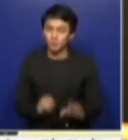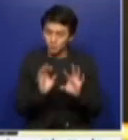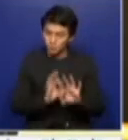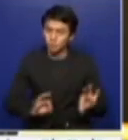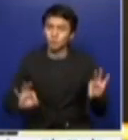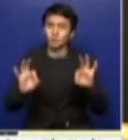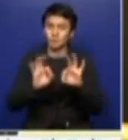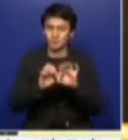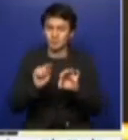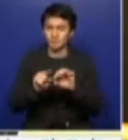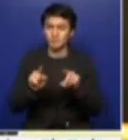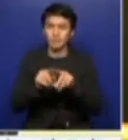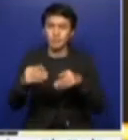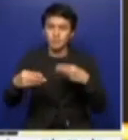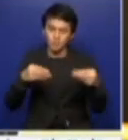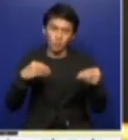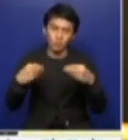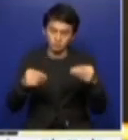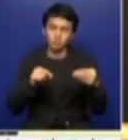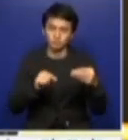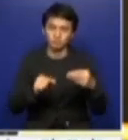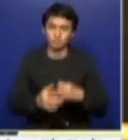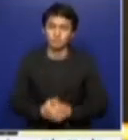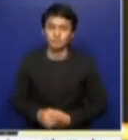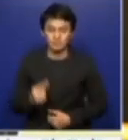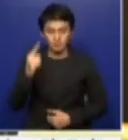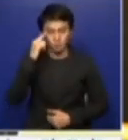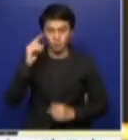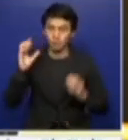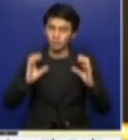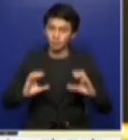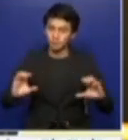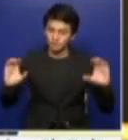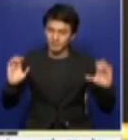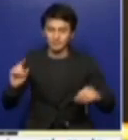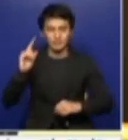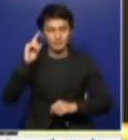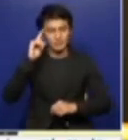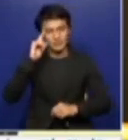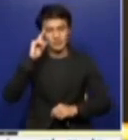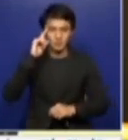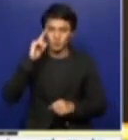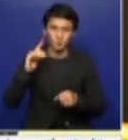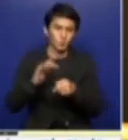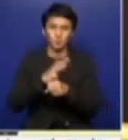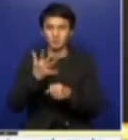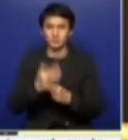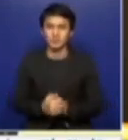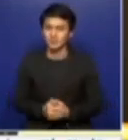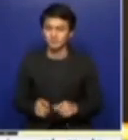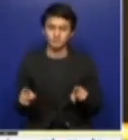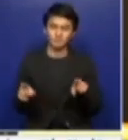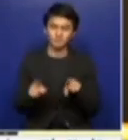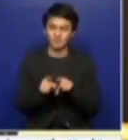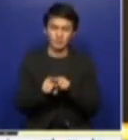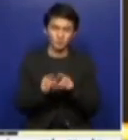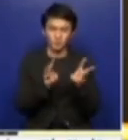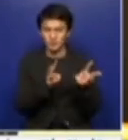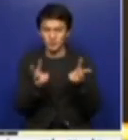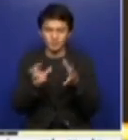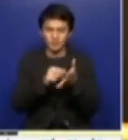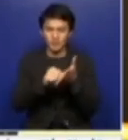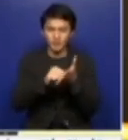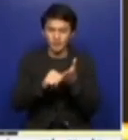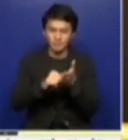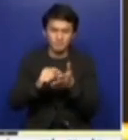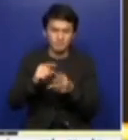ระผมเห็นว่ารัฐบาลขาดความรอบคอบขาดวุฒิภาวะอย่างยิ่ง